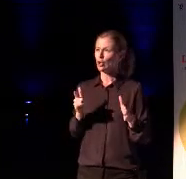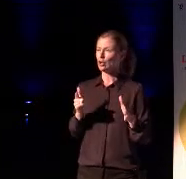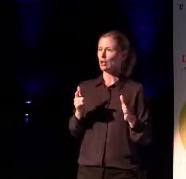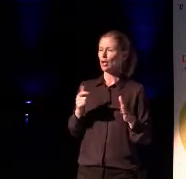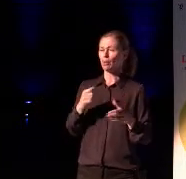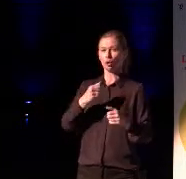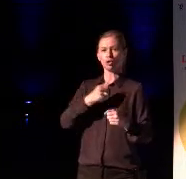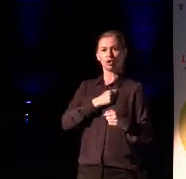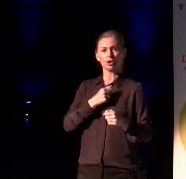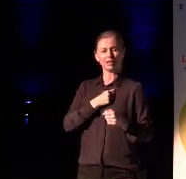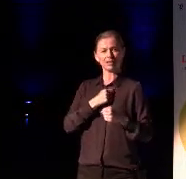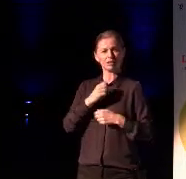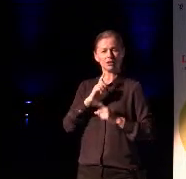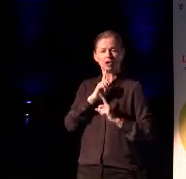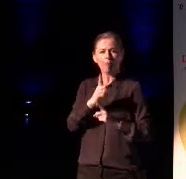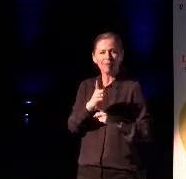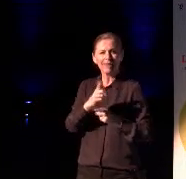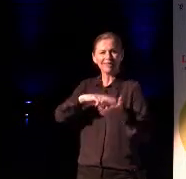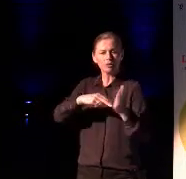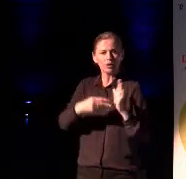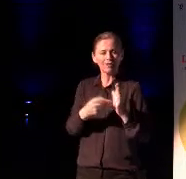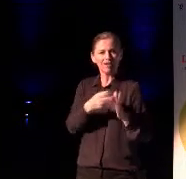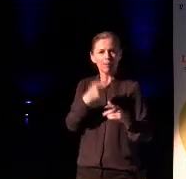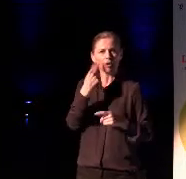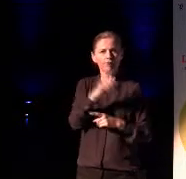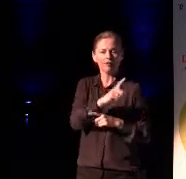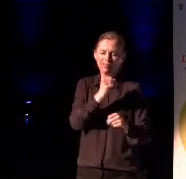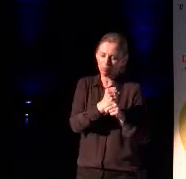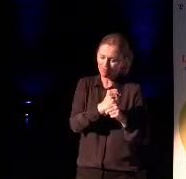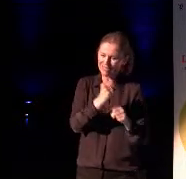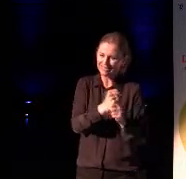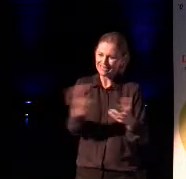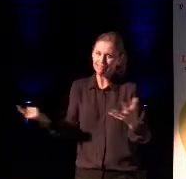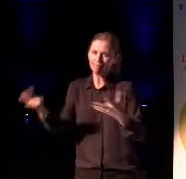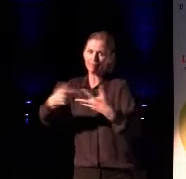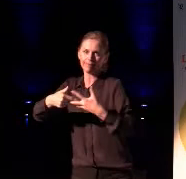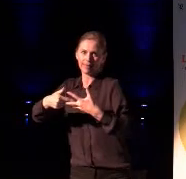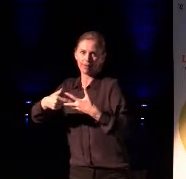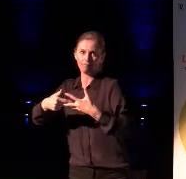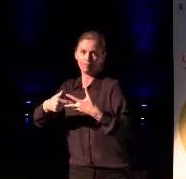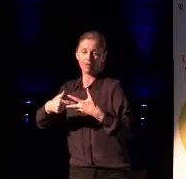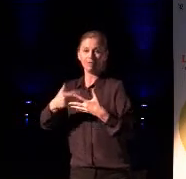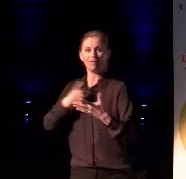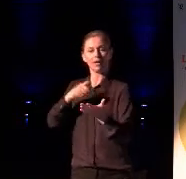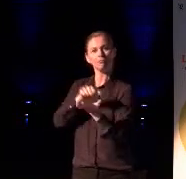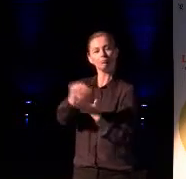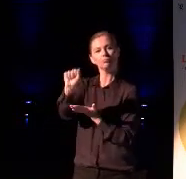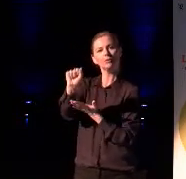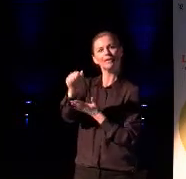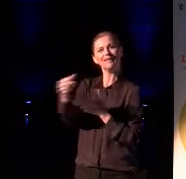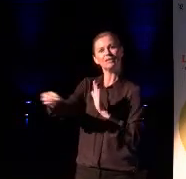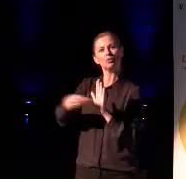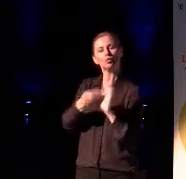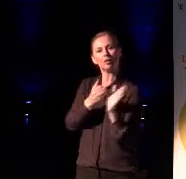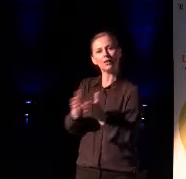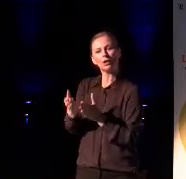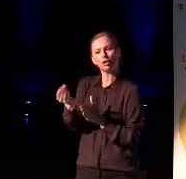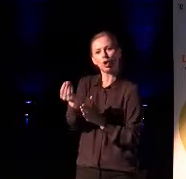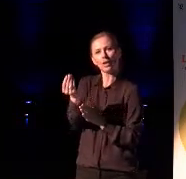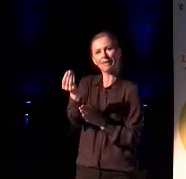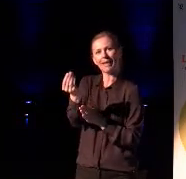disse trygghetsskapende teknologiene så vært prøvd ut nok, nå må dere implementere dette. Så vi har lyst ut en tilskuddsordning for å søke om midler,